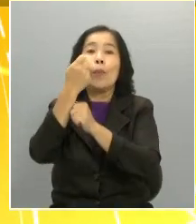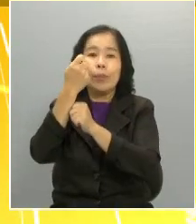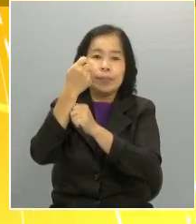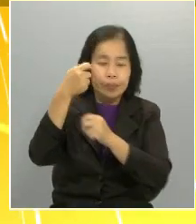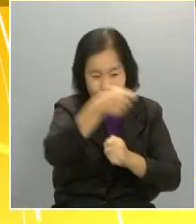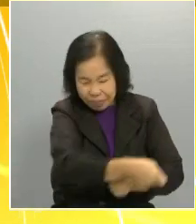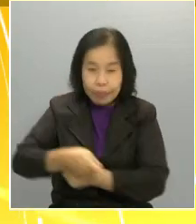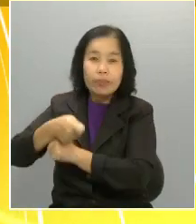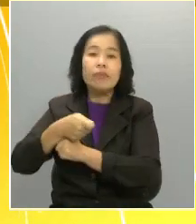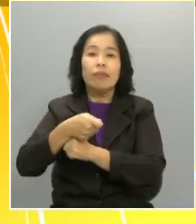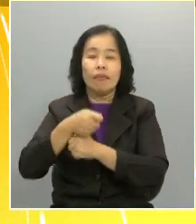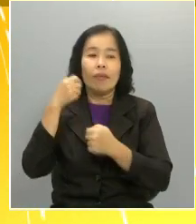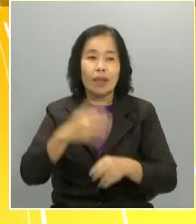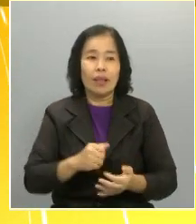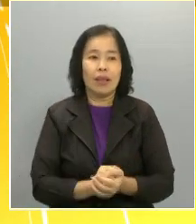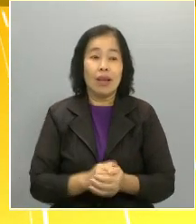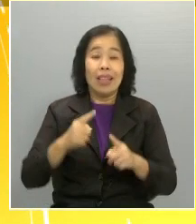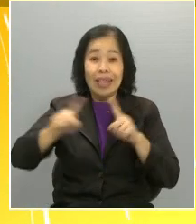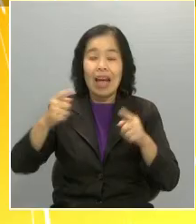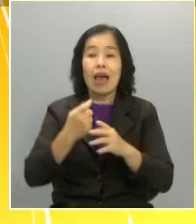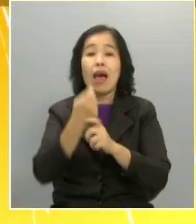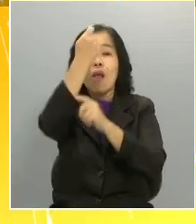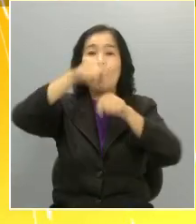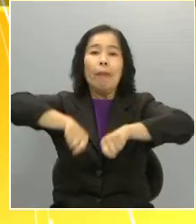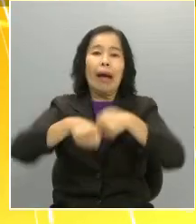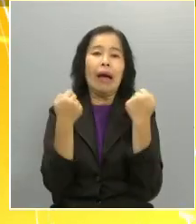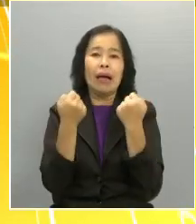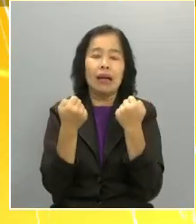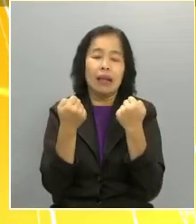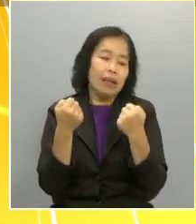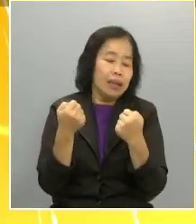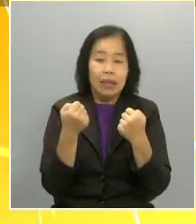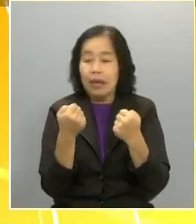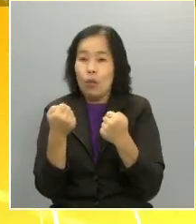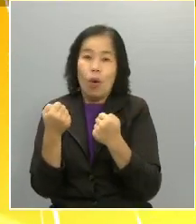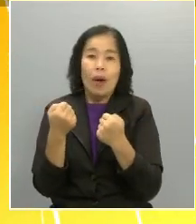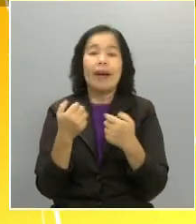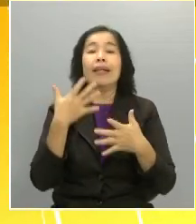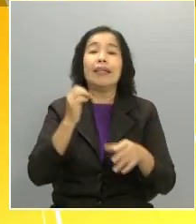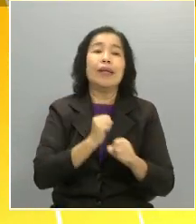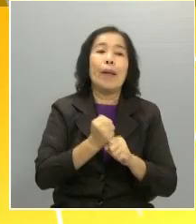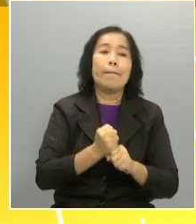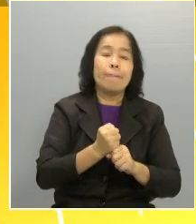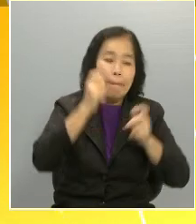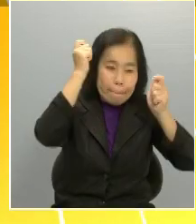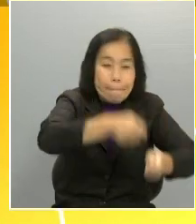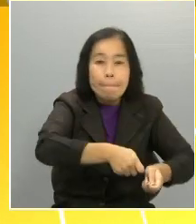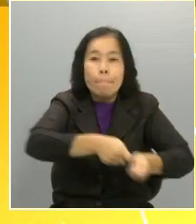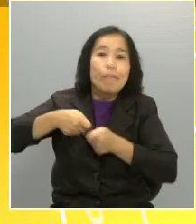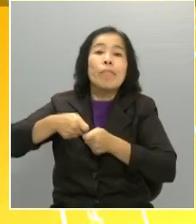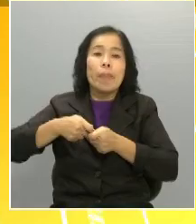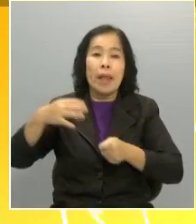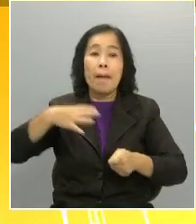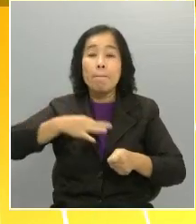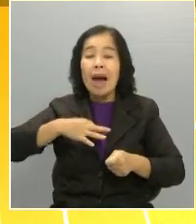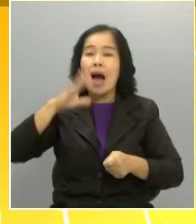มาแต่ตอนนั้นก็คือร่มมันหักแล้วได้ผ้าที่ไม่ปิดจากน้องที่อยู่ข้างในประตูครับเอามาก็เล